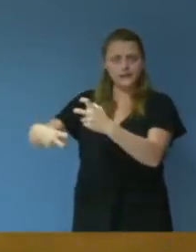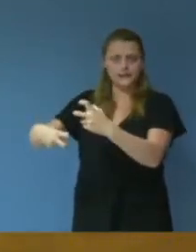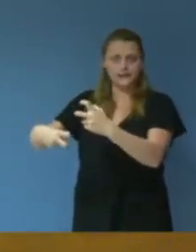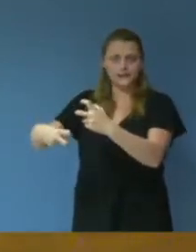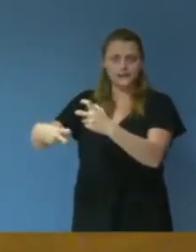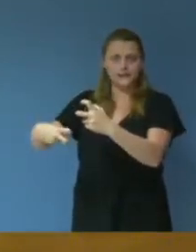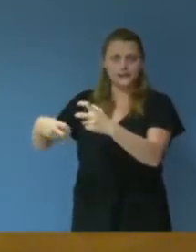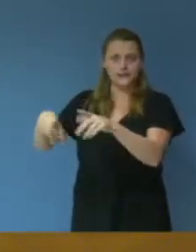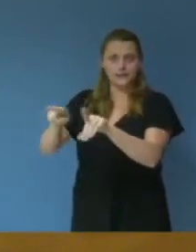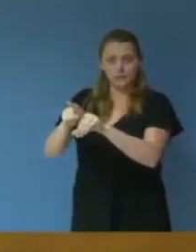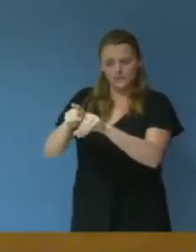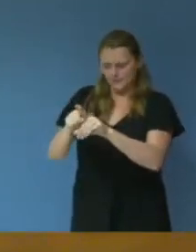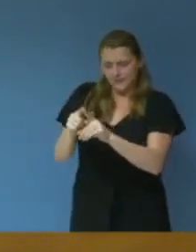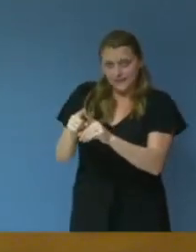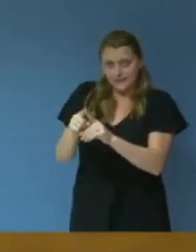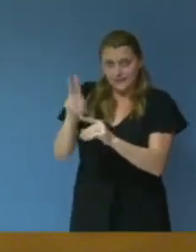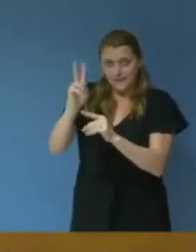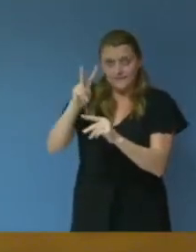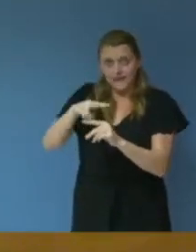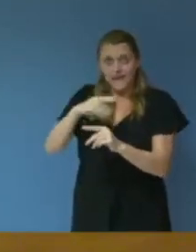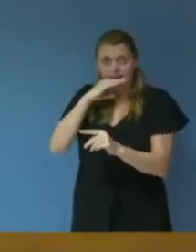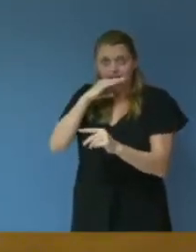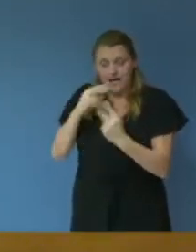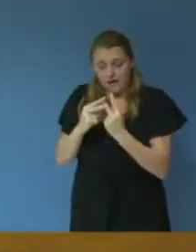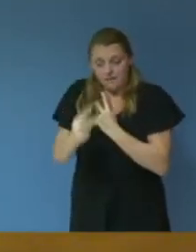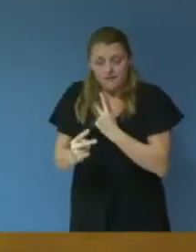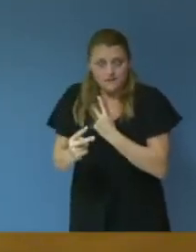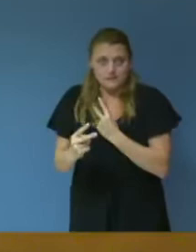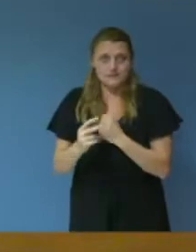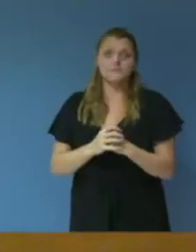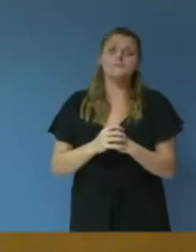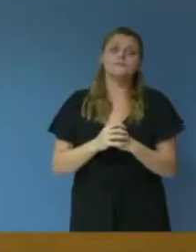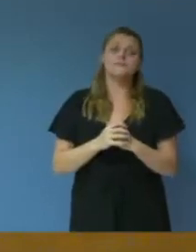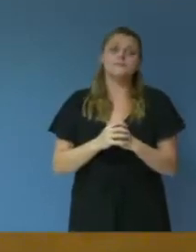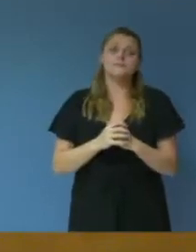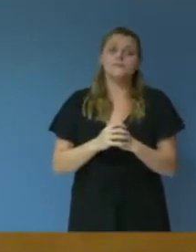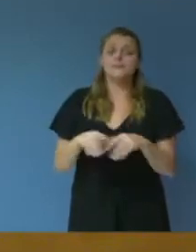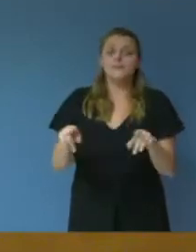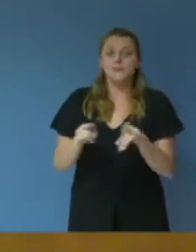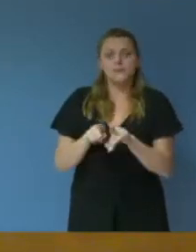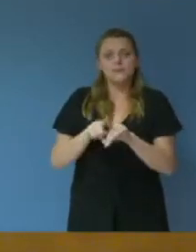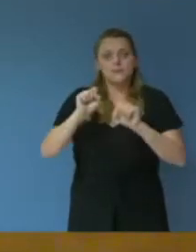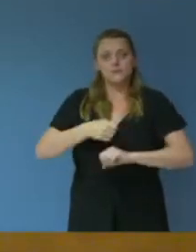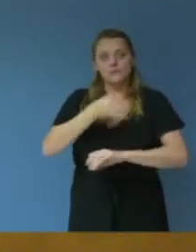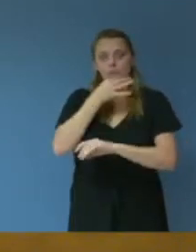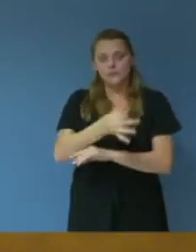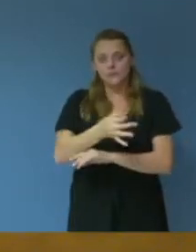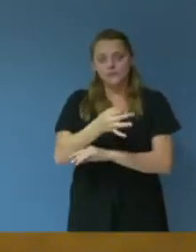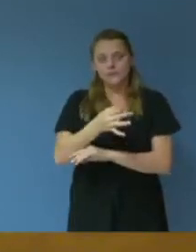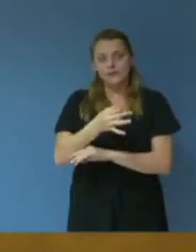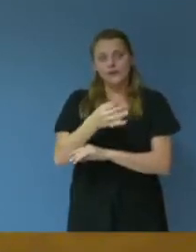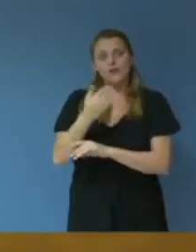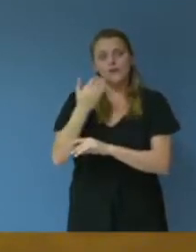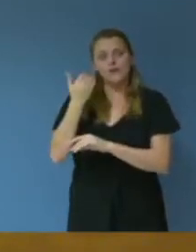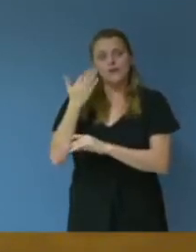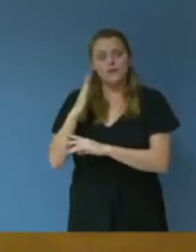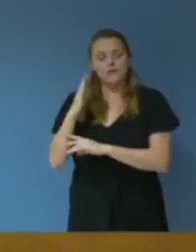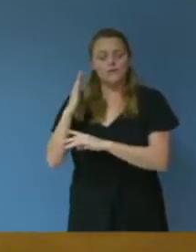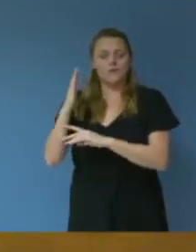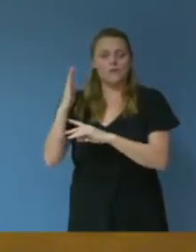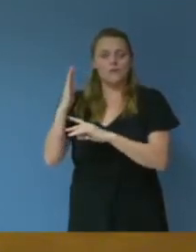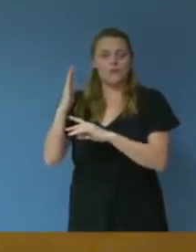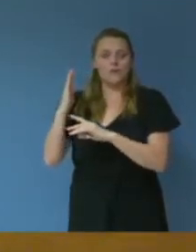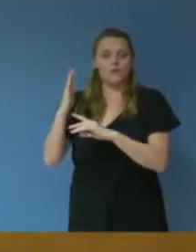immédiat. Sur ce point, je citerai aussi, mais je crois que l'opposition de gauche l'a déjà cité, le parvis de l'hôtel de ville. Vous avez indiqué qu'il était difficile,